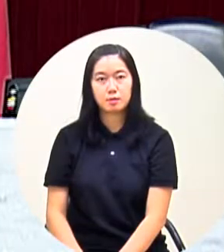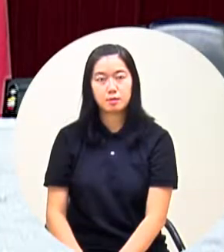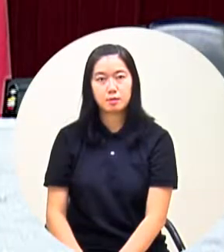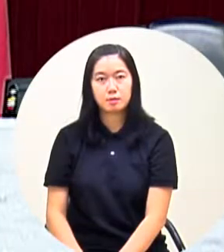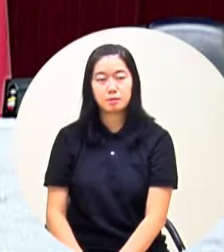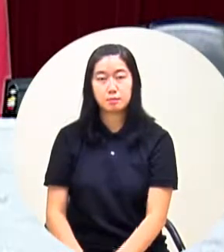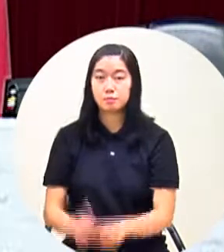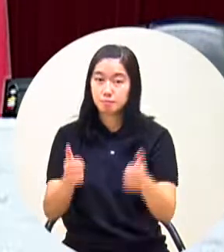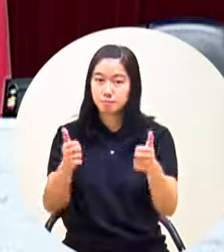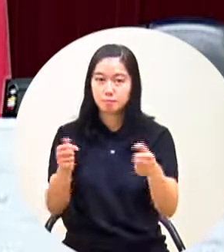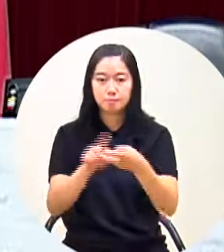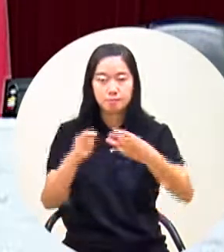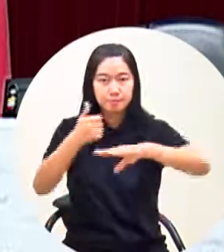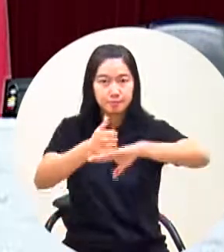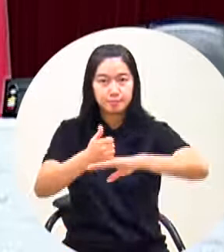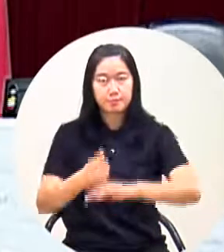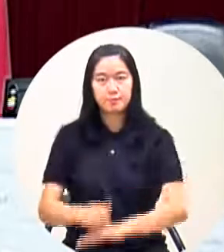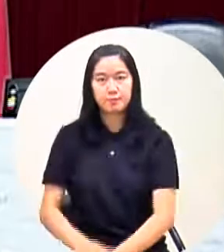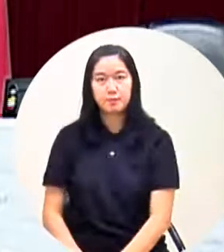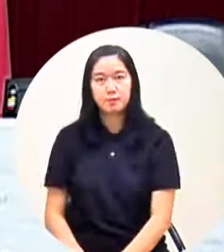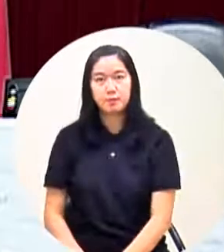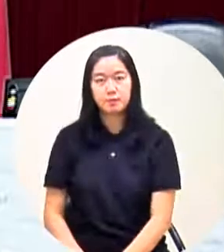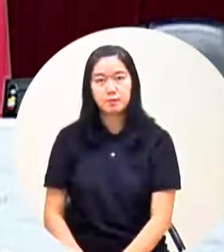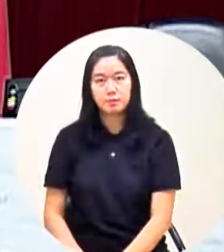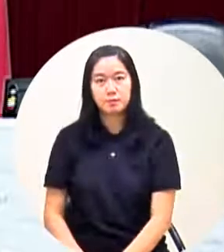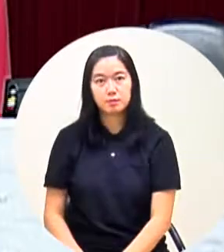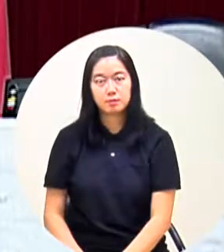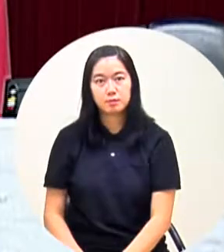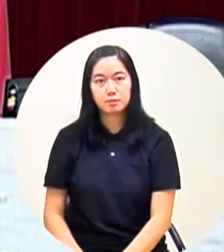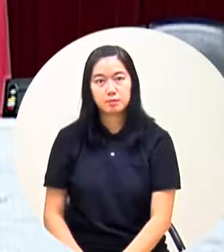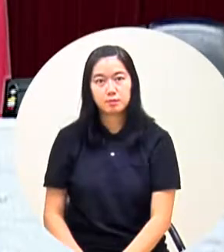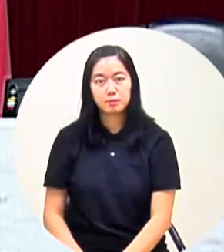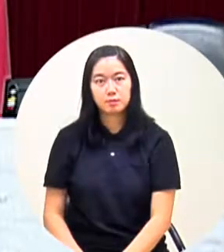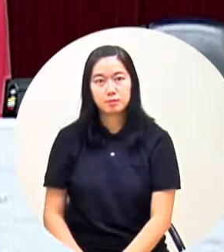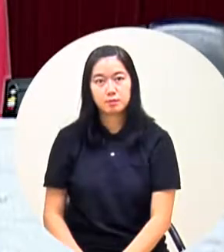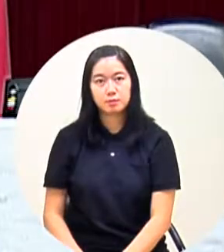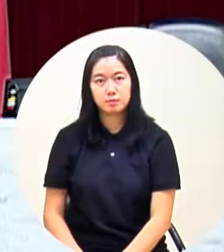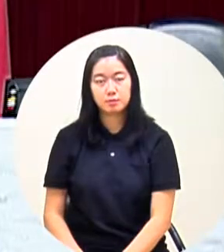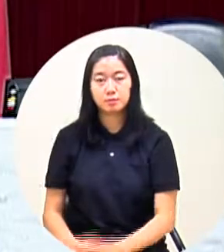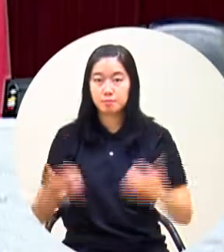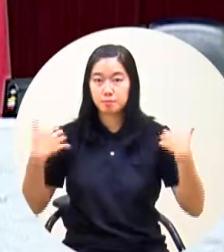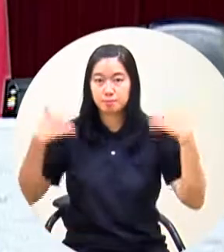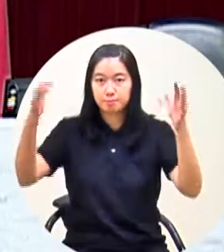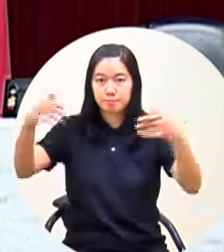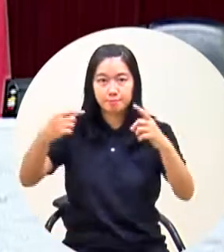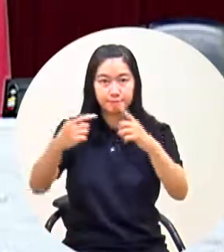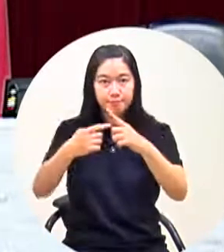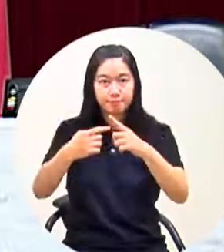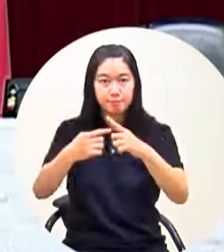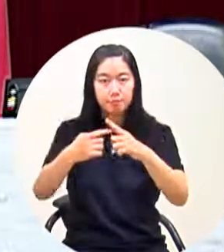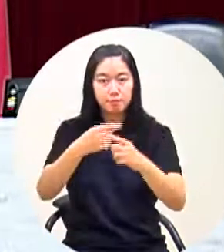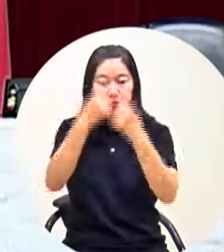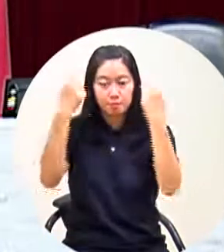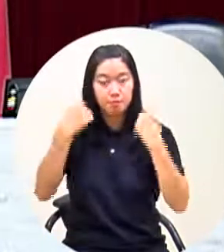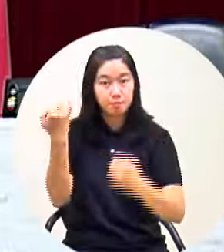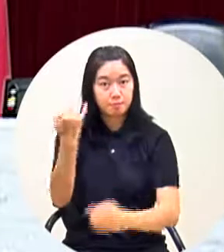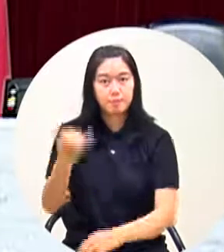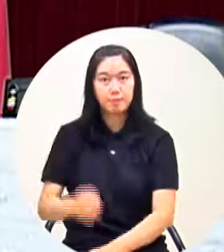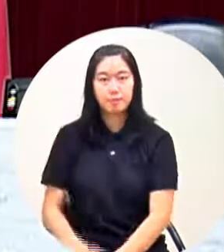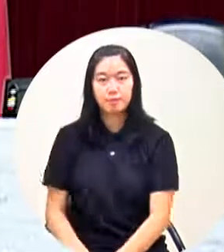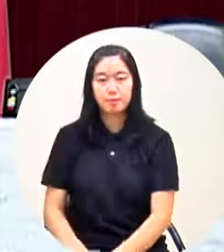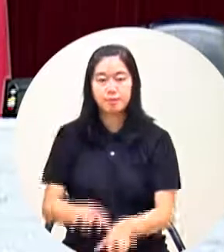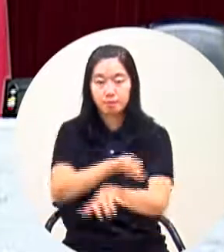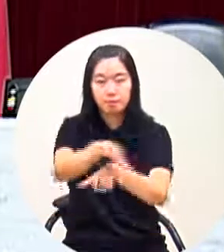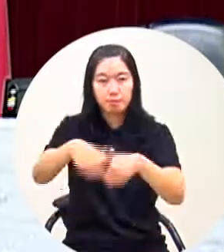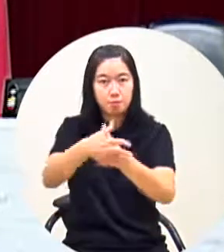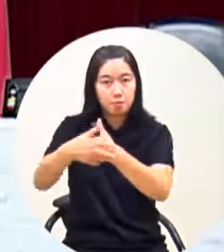谢谢主席。环卫小组哈，赵主任安的周议员，安环卫小组哈，安各